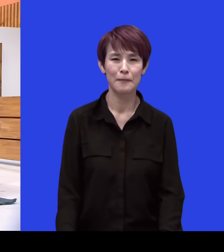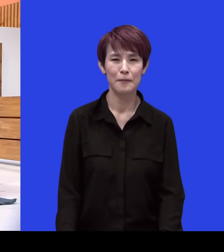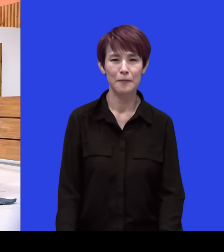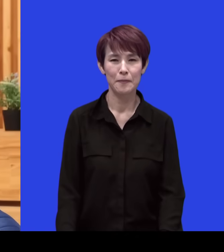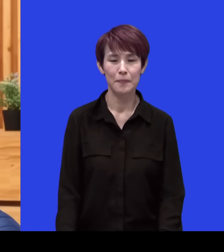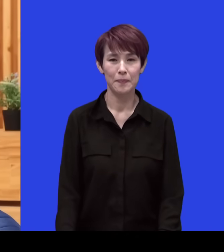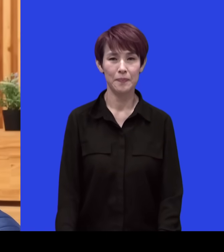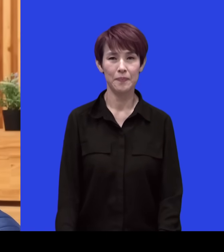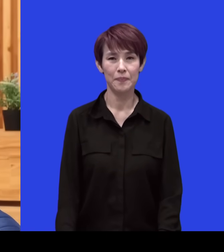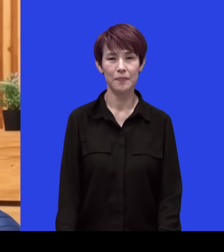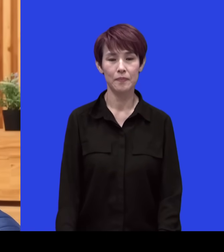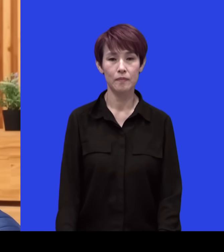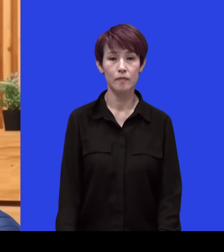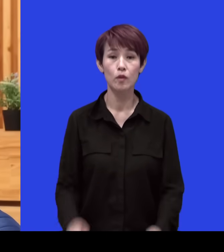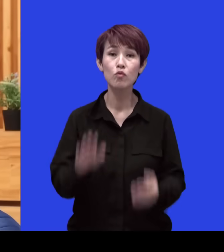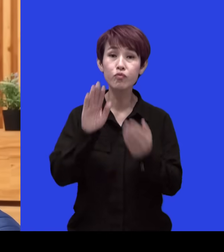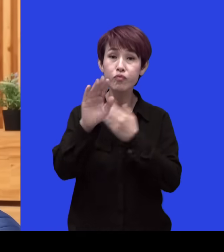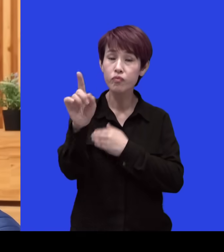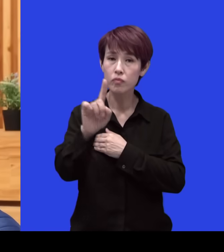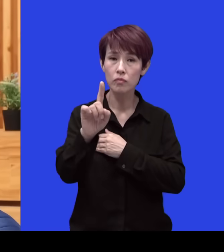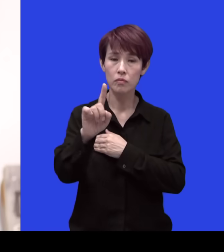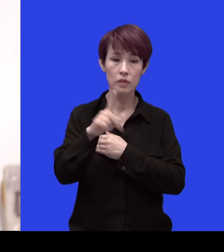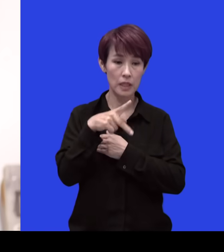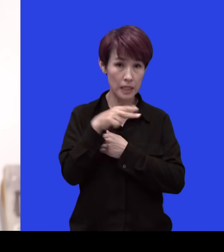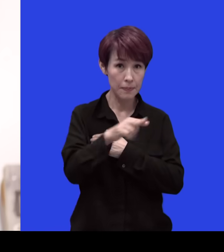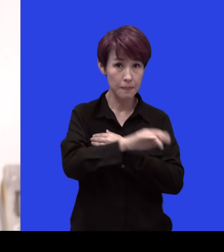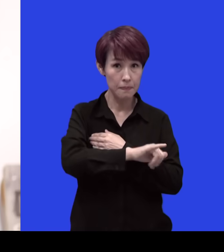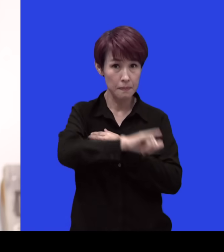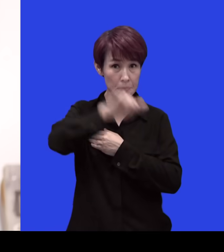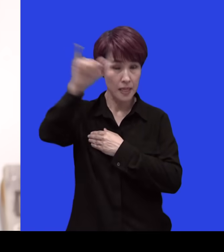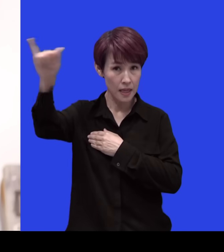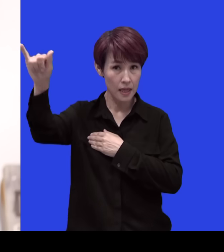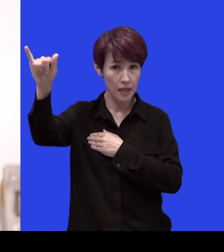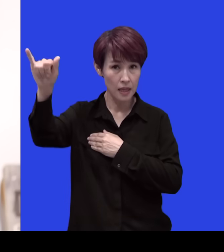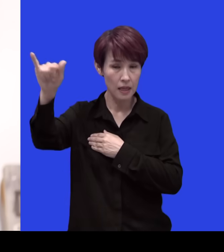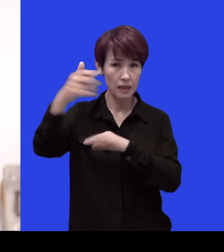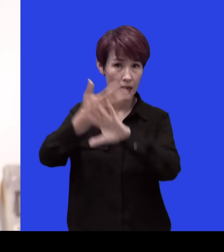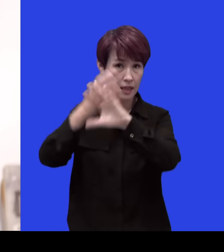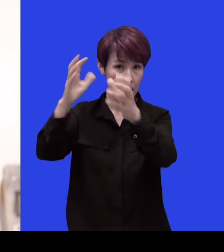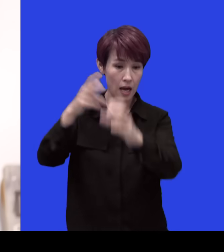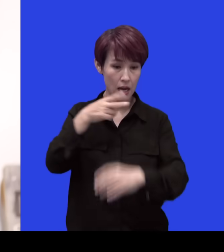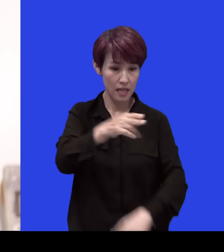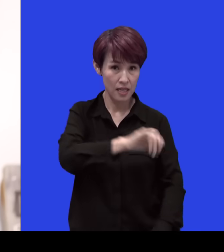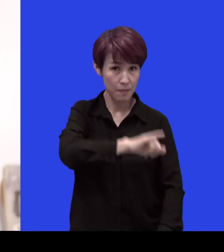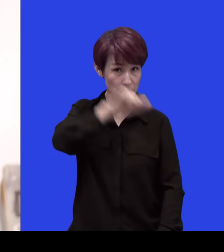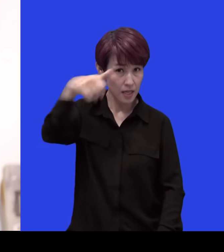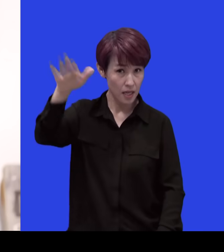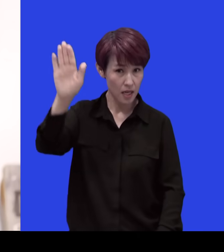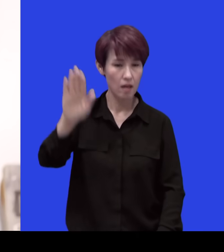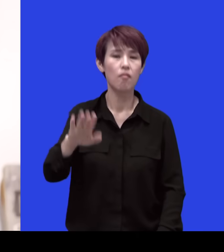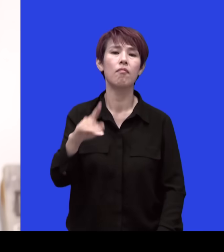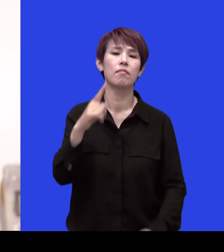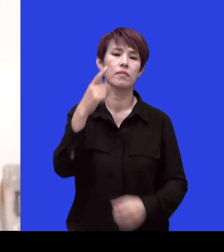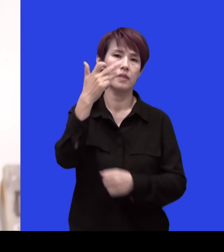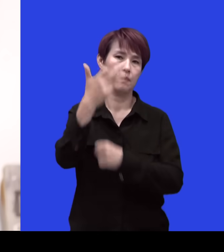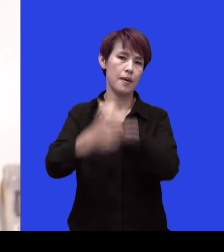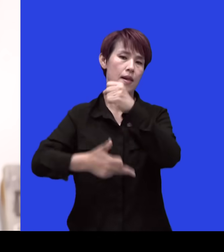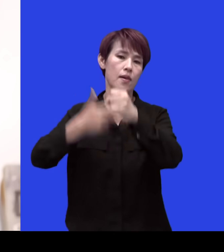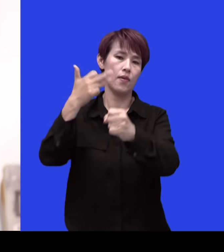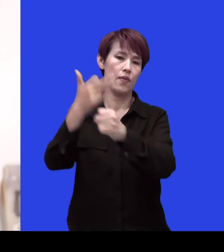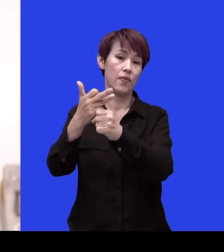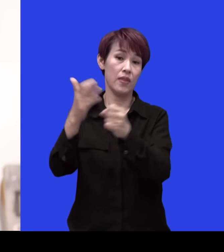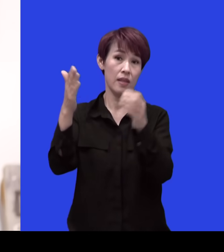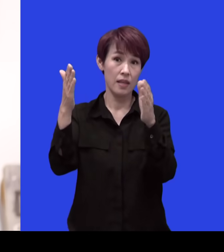교회가 시작됐고 예. 그 후에 이제 어떻게 이민을 가신 건가요? 예, 그 후에 이제 한 그렇게 해서 18년을 했는데